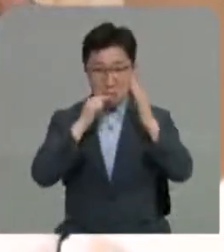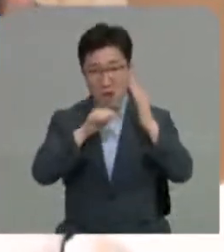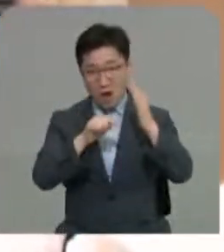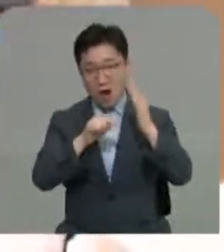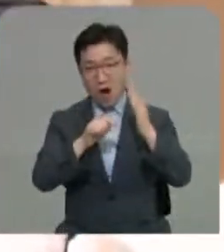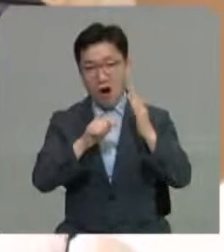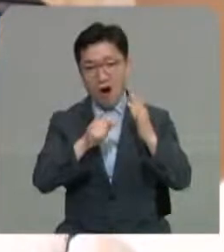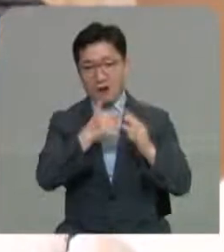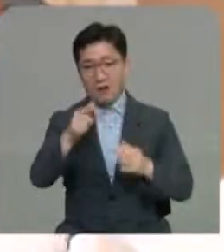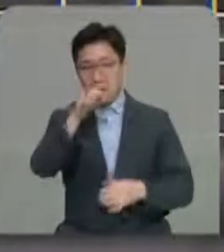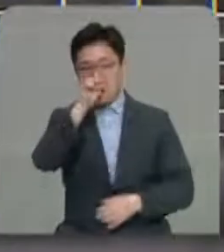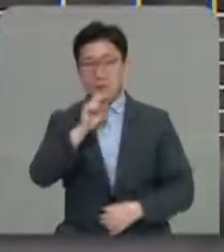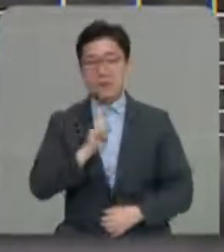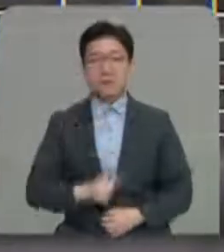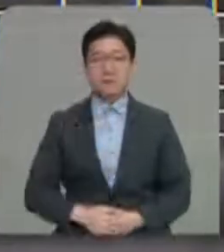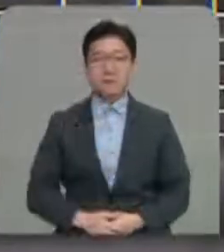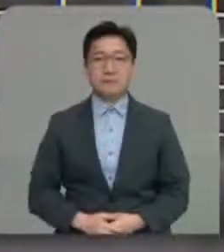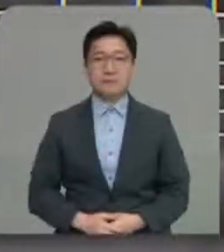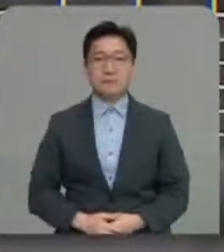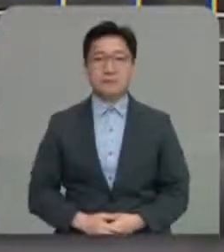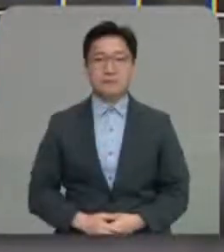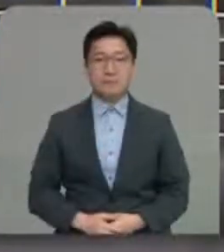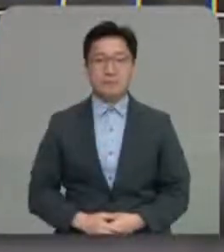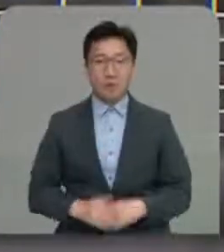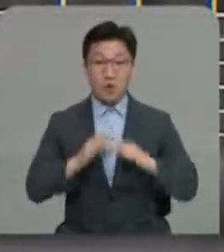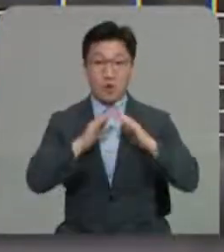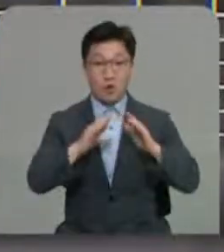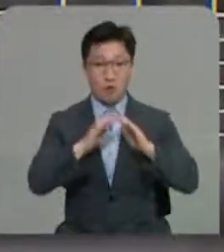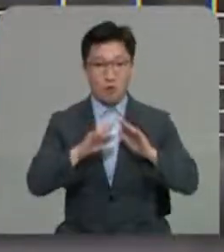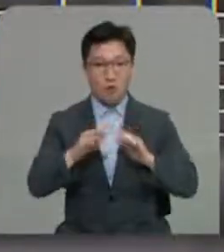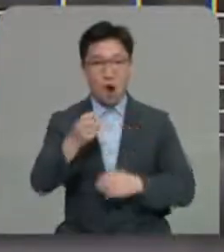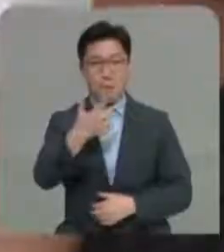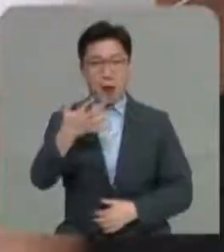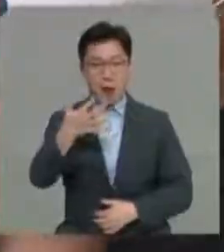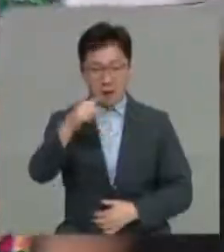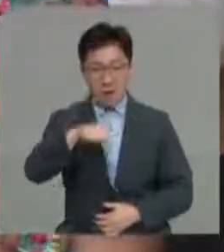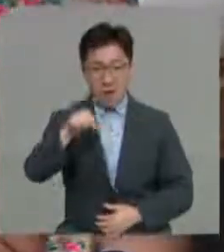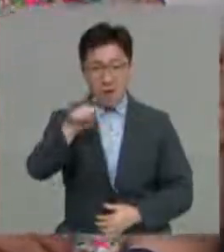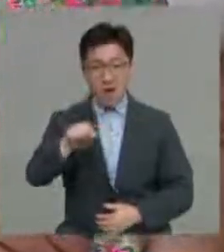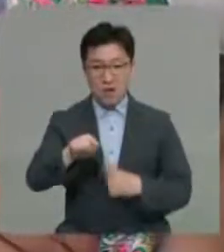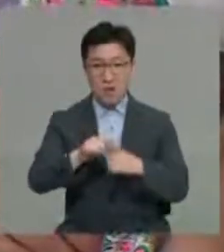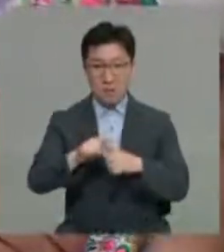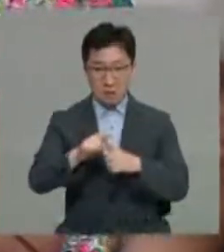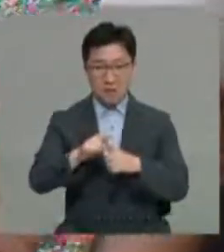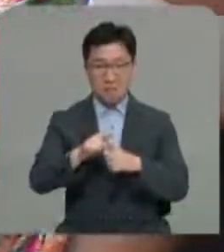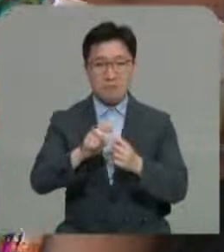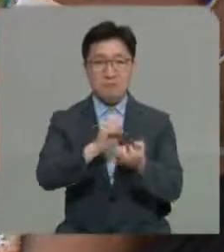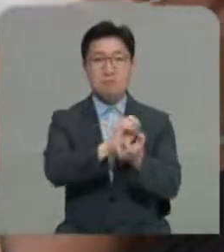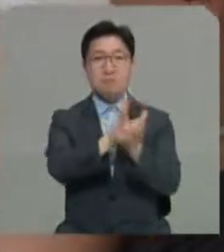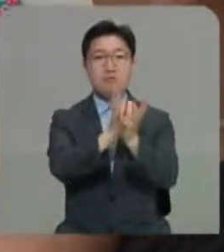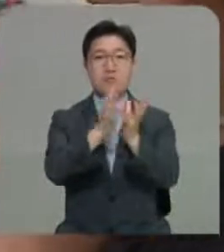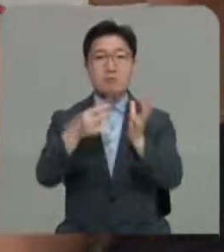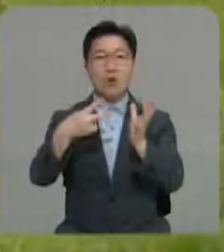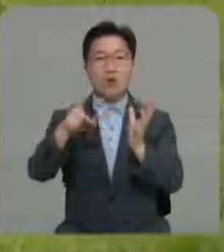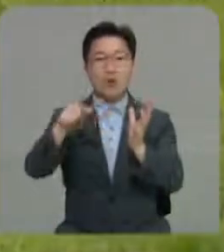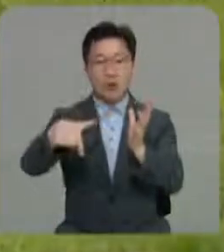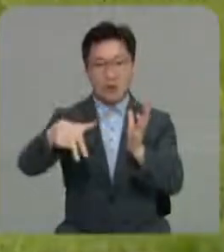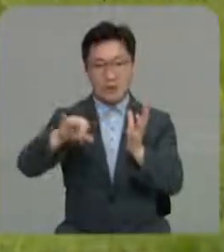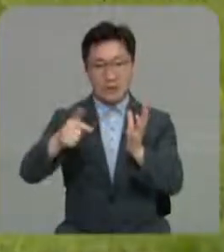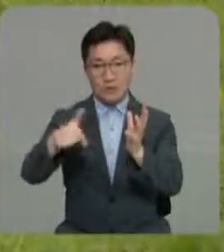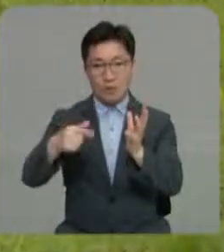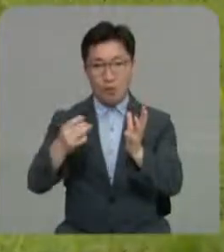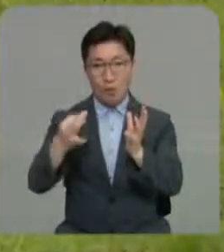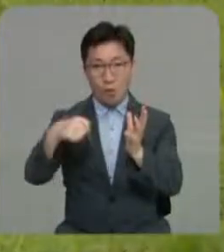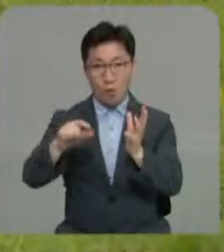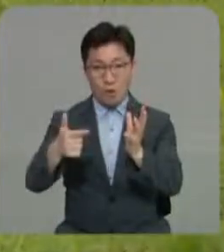사람들 따라 뭐 좋을 것 같아요 전주 8경 으로 이름난 덕진공원 연꽃 군락지에 는 주말 오후 여유를